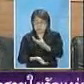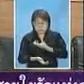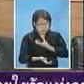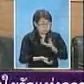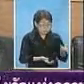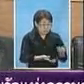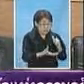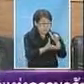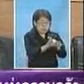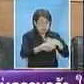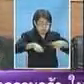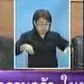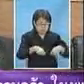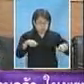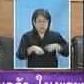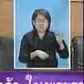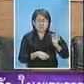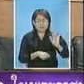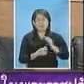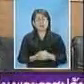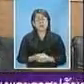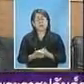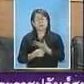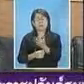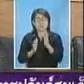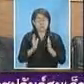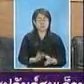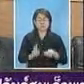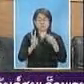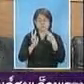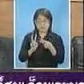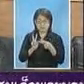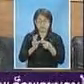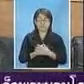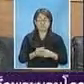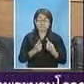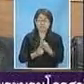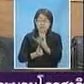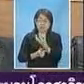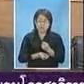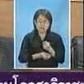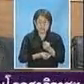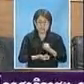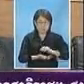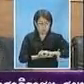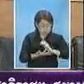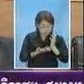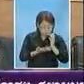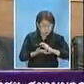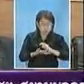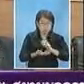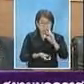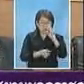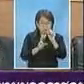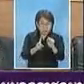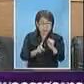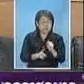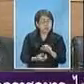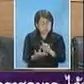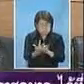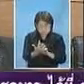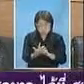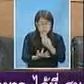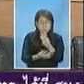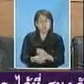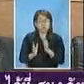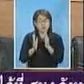ผมทำนะท่านประธานครับก็ขอไปได้แค่ 20,000 คนถ้าท่านบอกเบิกเป็นแสนกล่องท่านประธานครับบวกเครื่องคิดเลขนะครับ 20,000 คน